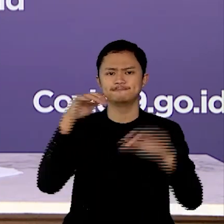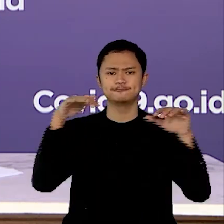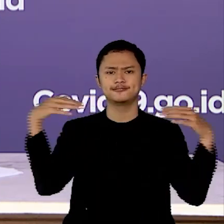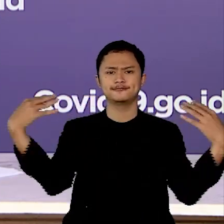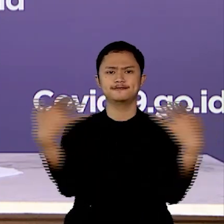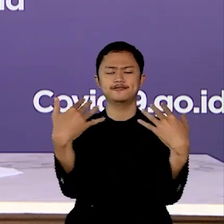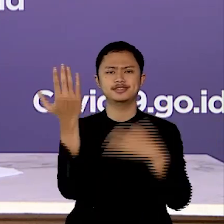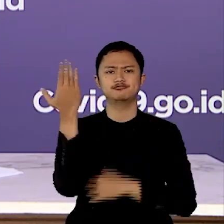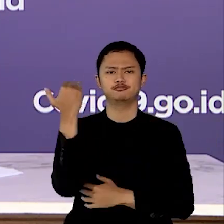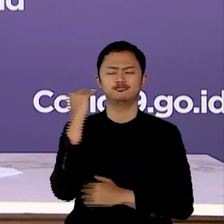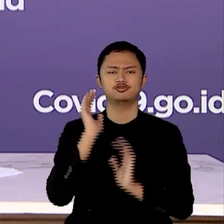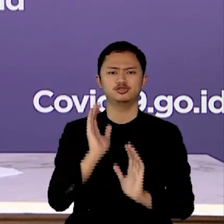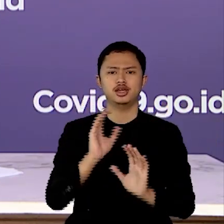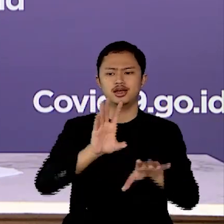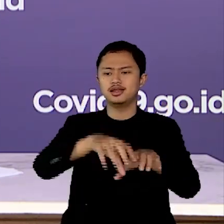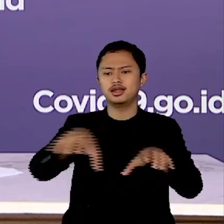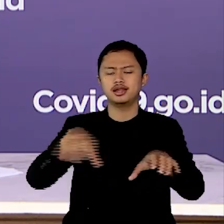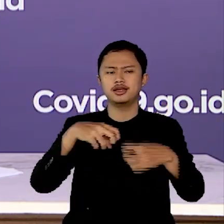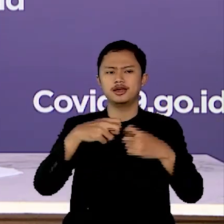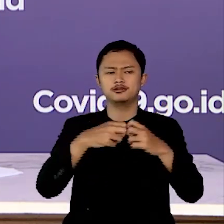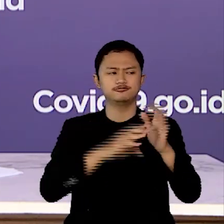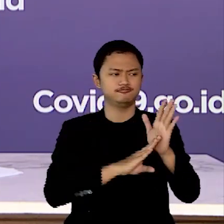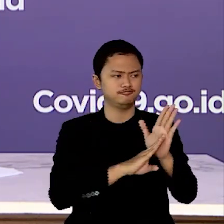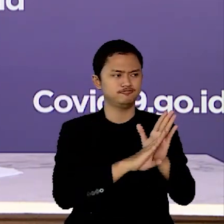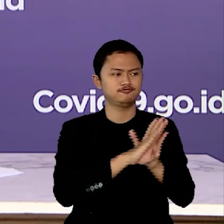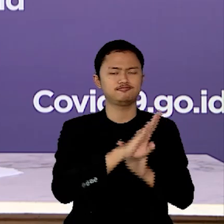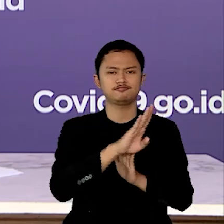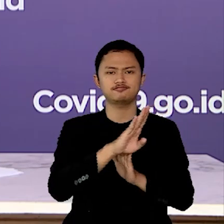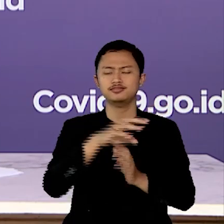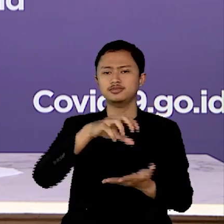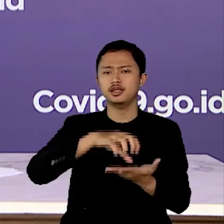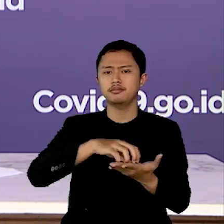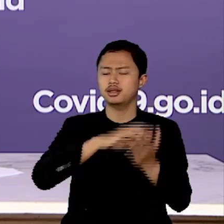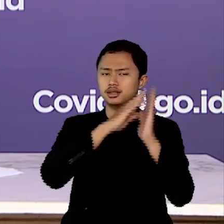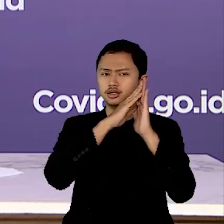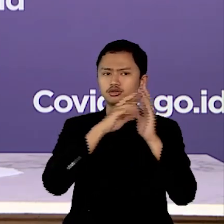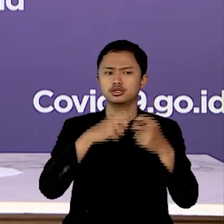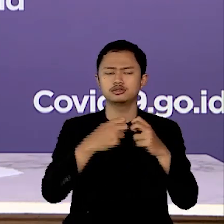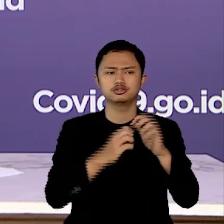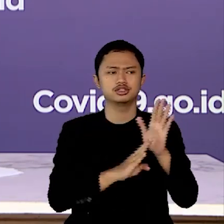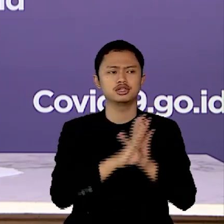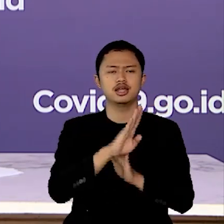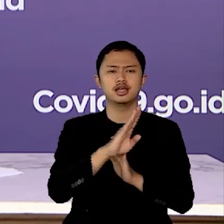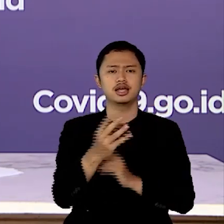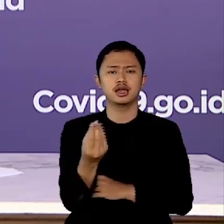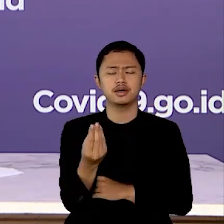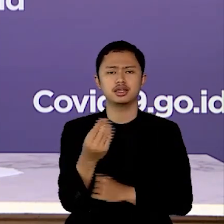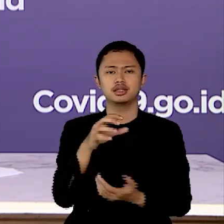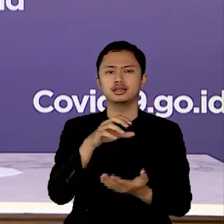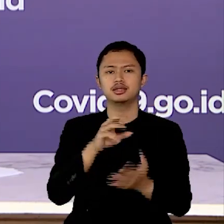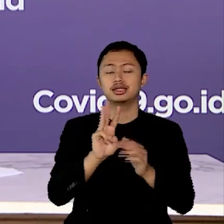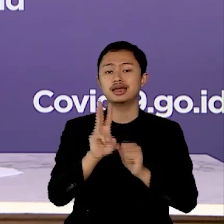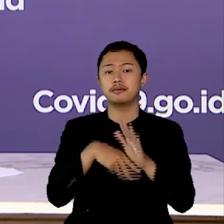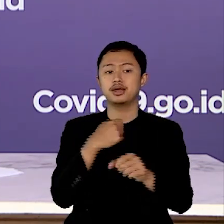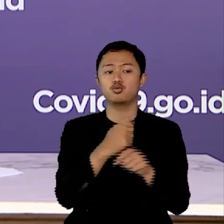lalu bahwa beberapa daerah ini mengalami kenaikan kasus dan keterisian tempat tidur pada tiga minggu pasca Idul